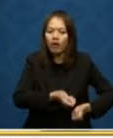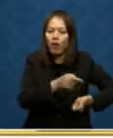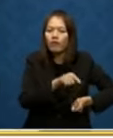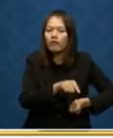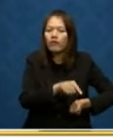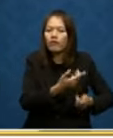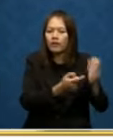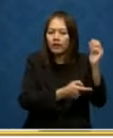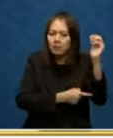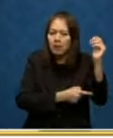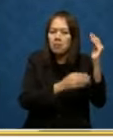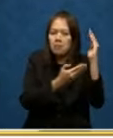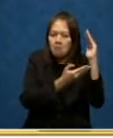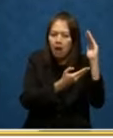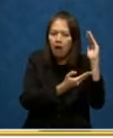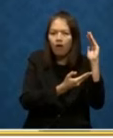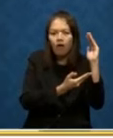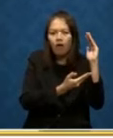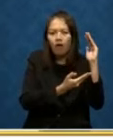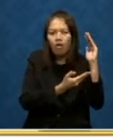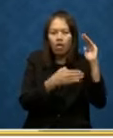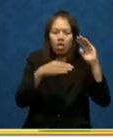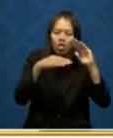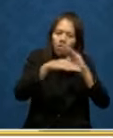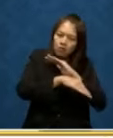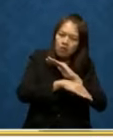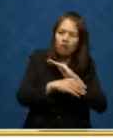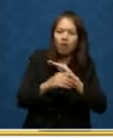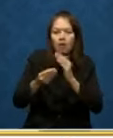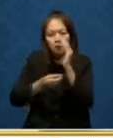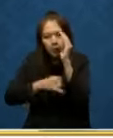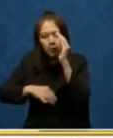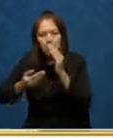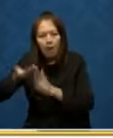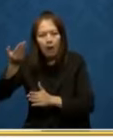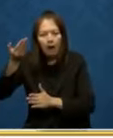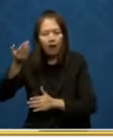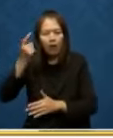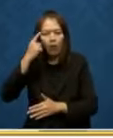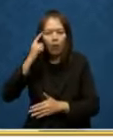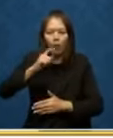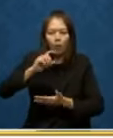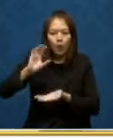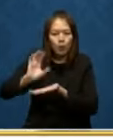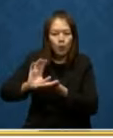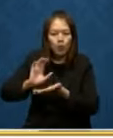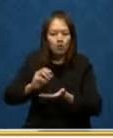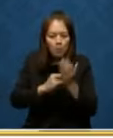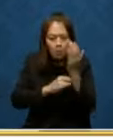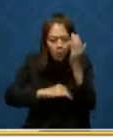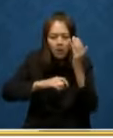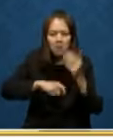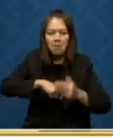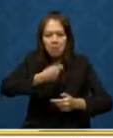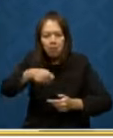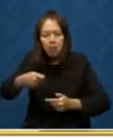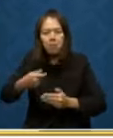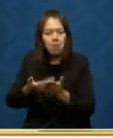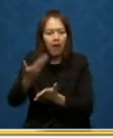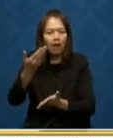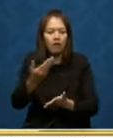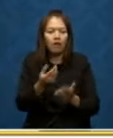ราคายางราคาปาล์มมันไม่สอดคล้องกับราคาปุ๋ยเลยเทียบจากต้นทุนในเรื่องของการใส่ปุ๋ยและได้ผลผลิตน้ำ